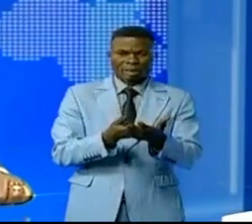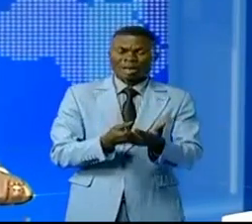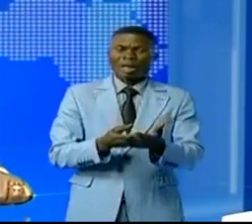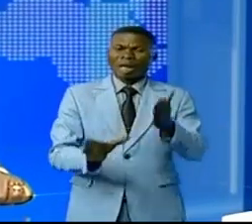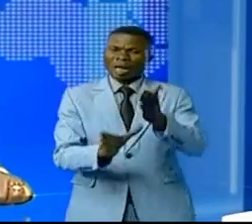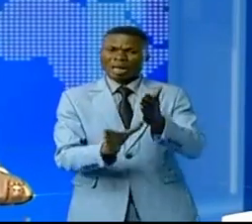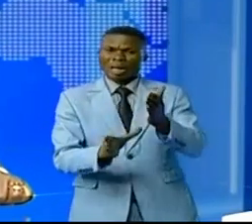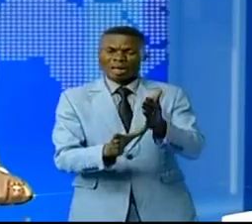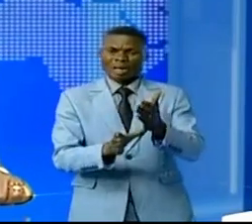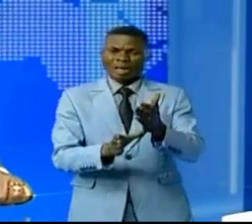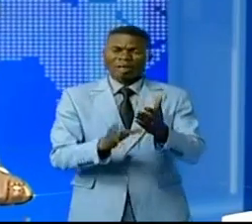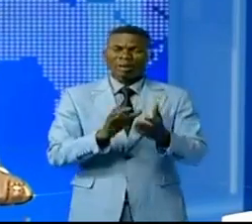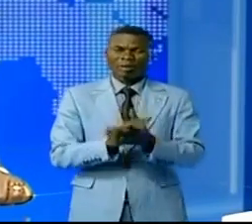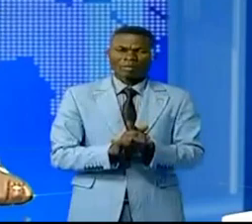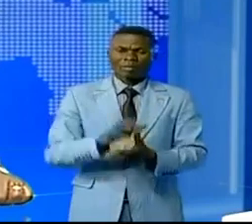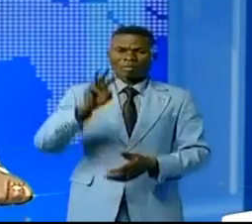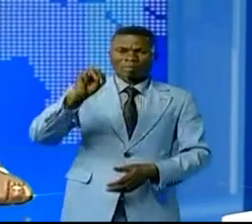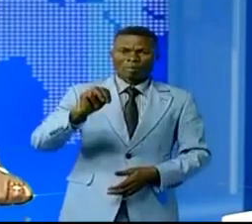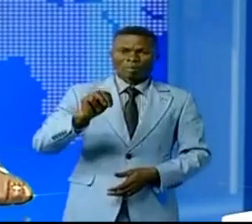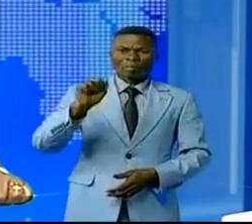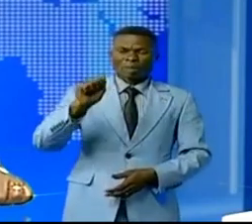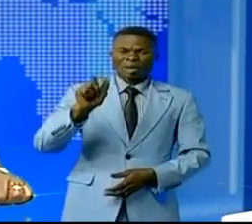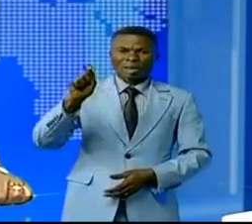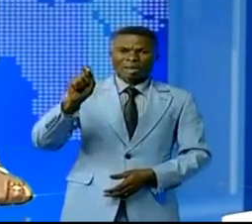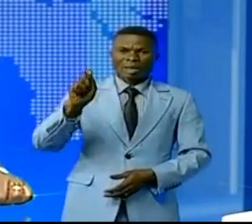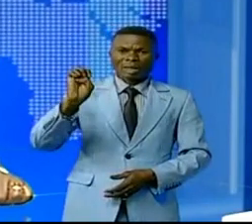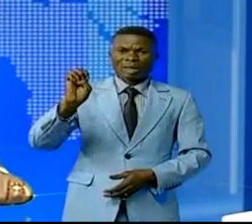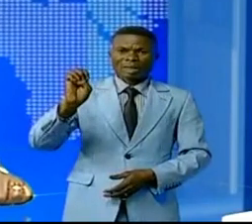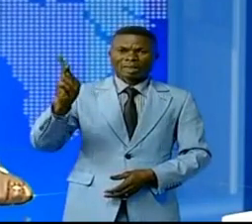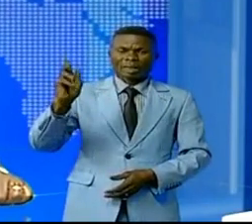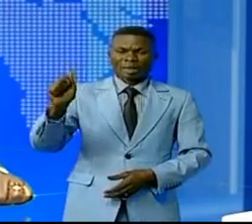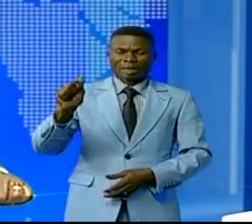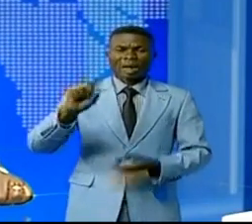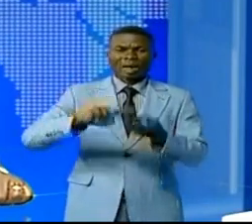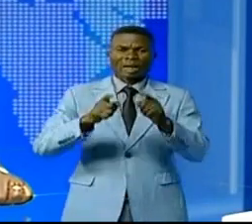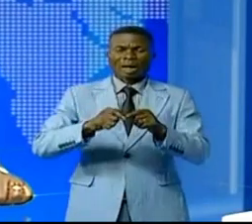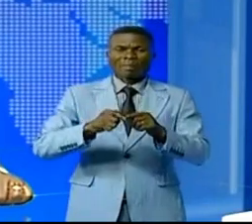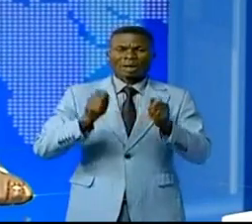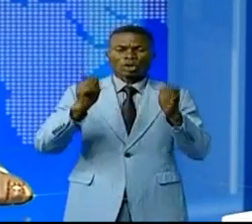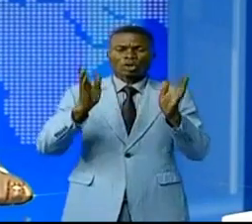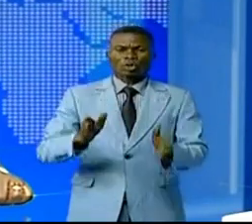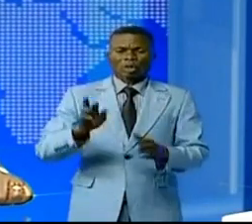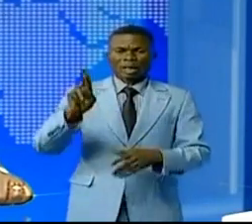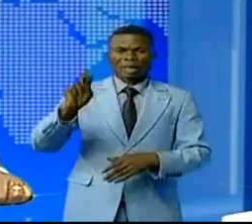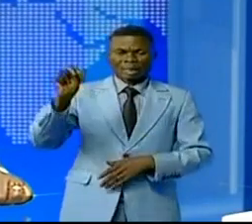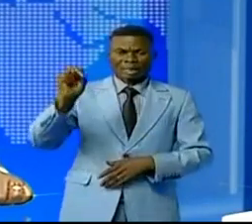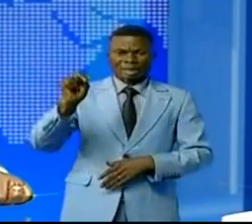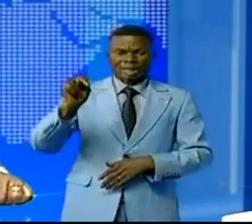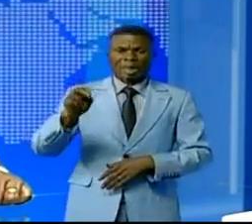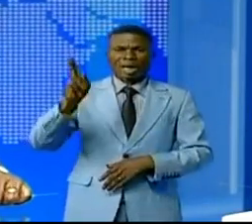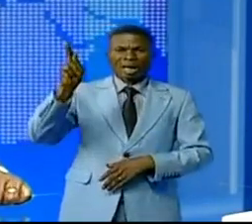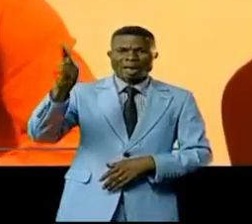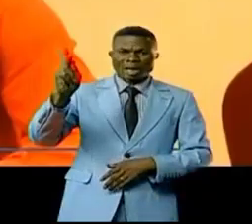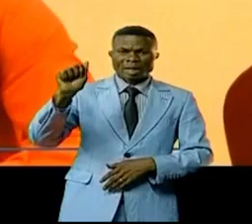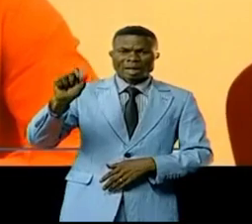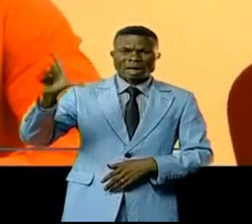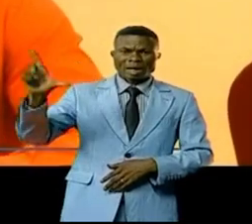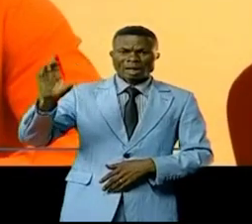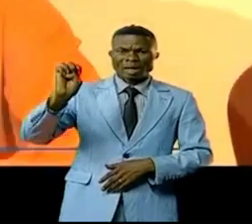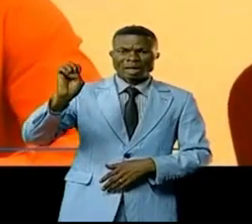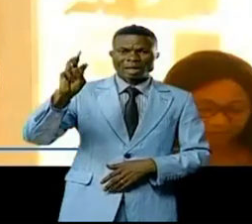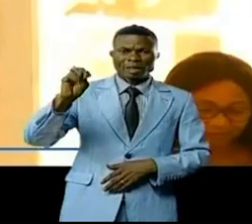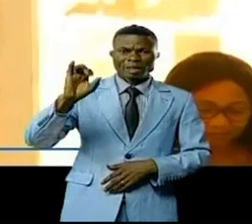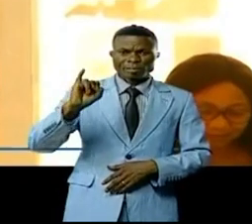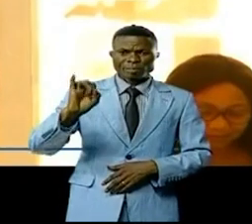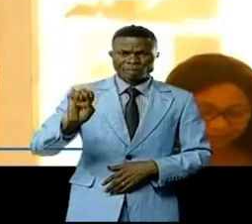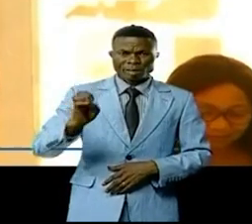par Simplice Mateka. Un reportage de nos confrères de la RTNC, Colouise Kalemi. Christian Kitungwa